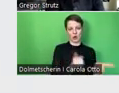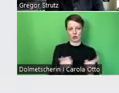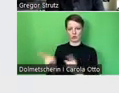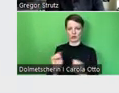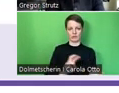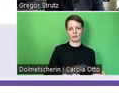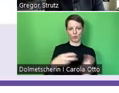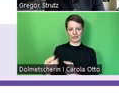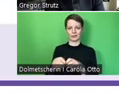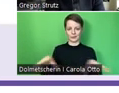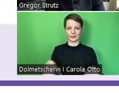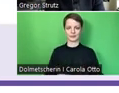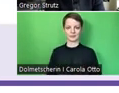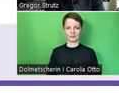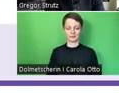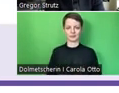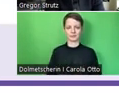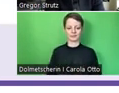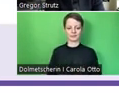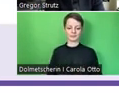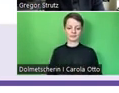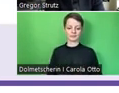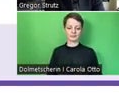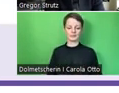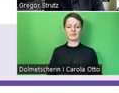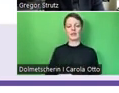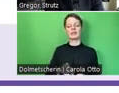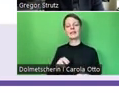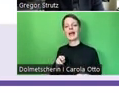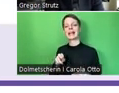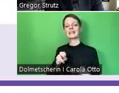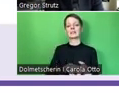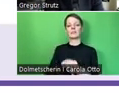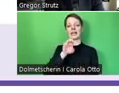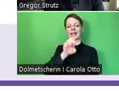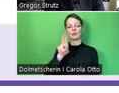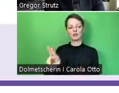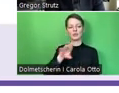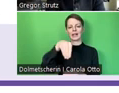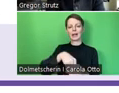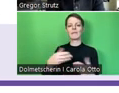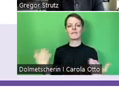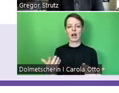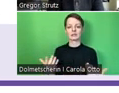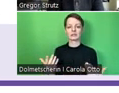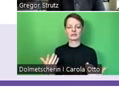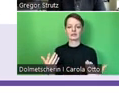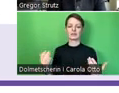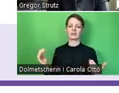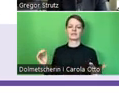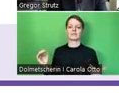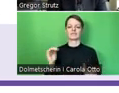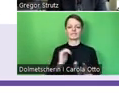Bandbreite. Wer steckt hinter Accessible EU? Vielleicht noch mal ganz kurz. Das ist letzten Endes ein Zusammenschluss